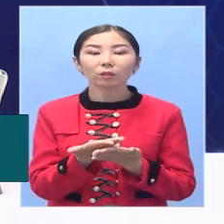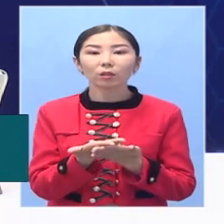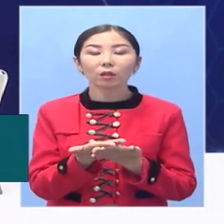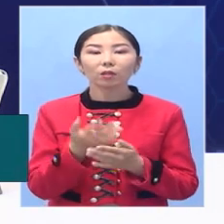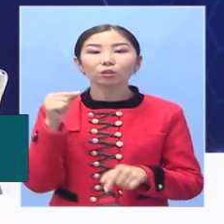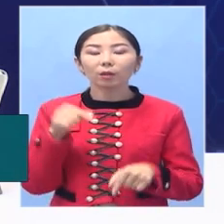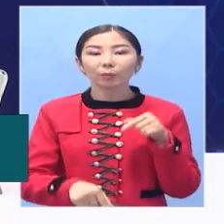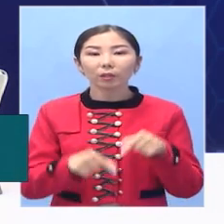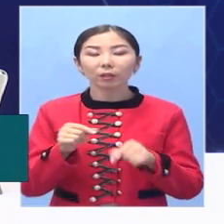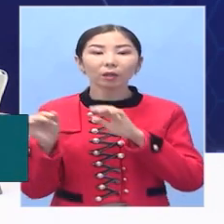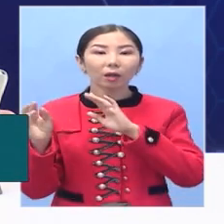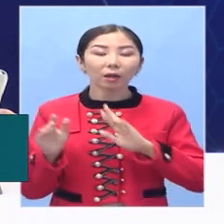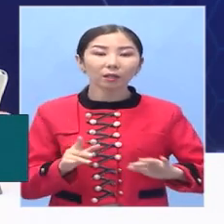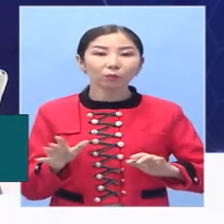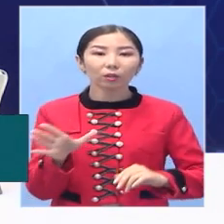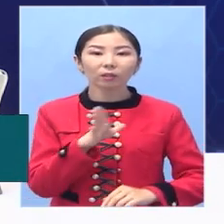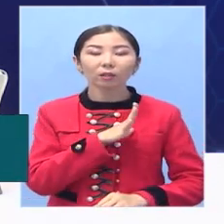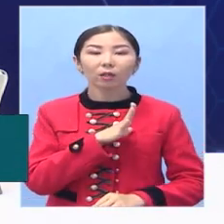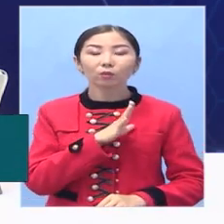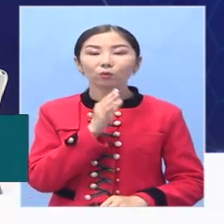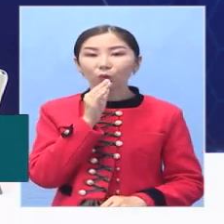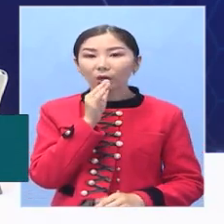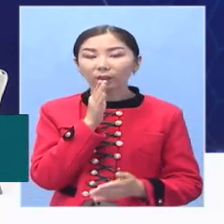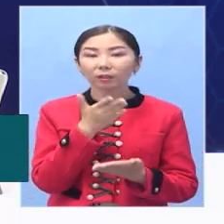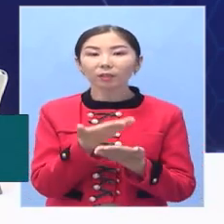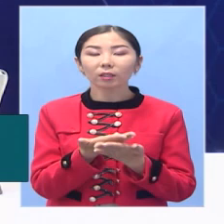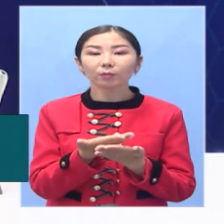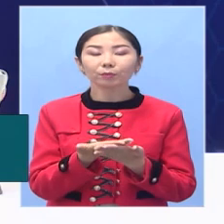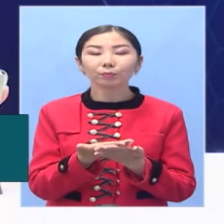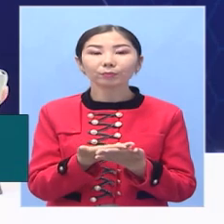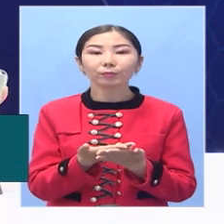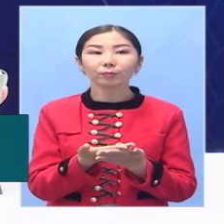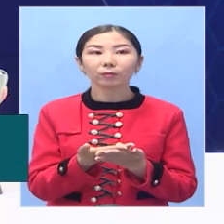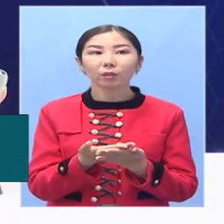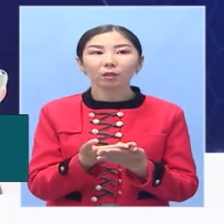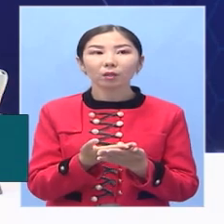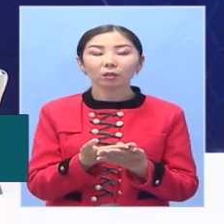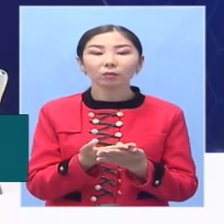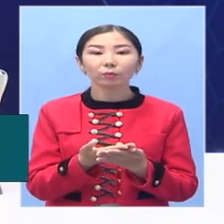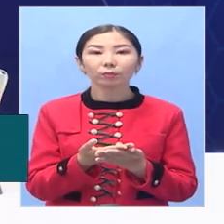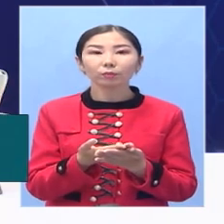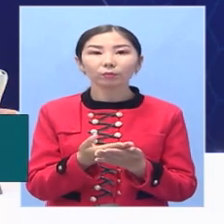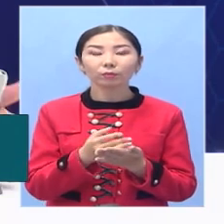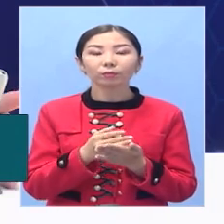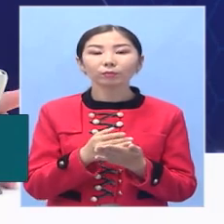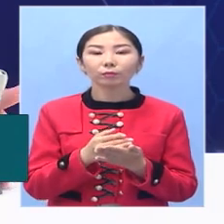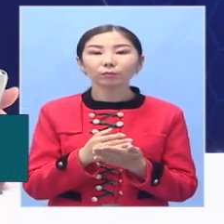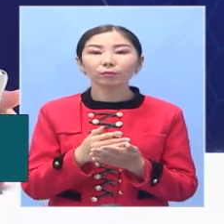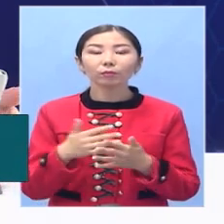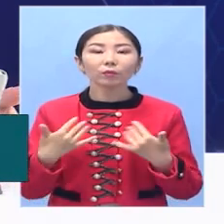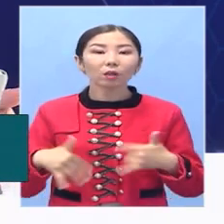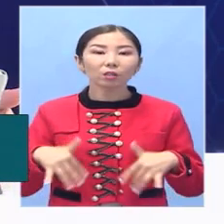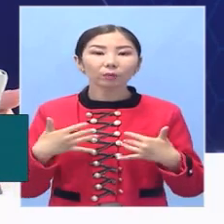жаңбыр, жаңа қар болады. Сондай кездерде жаңағы шұңқырлар пайда болады, шашырап кетіп жатады,